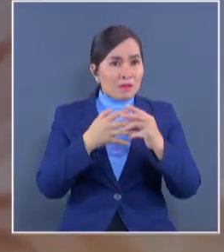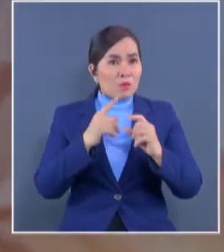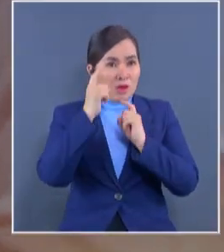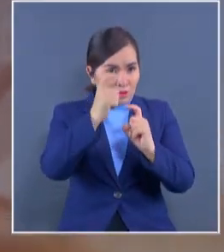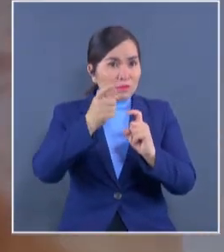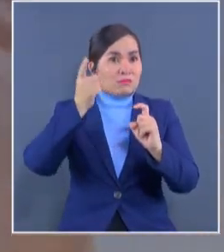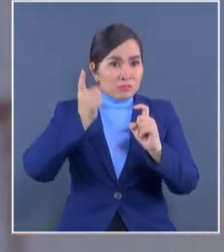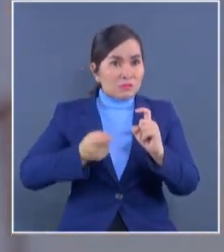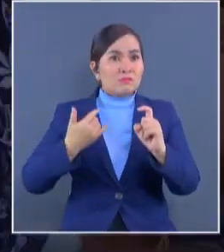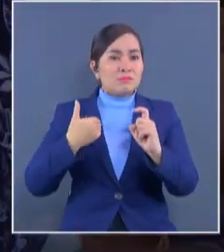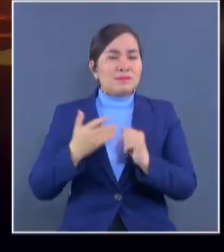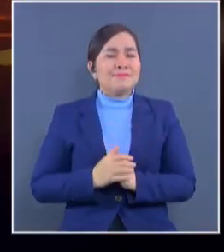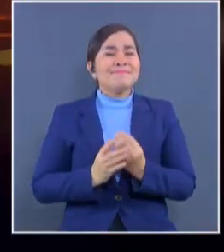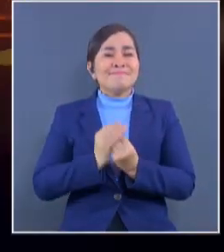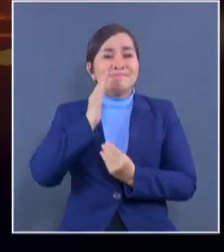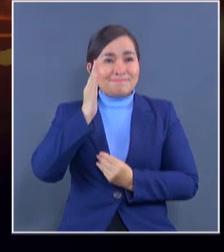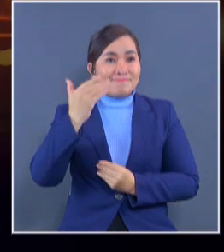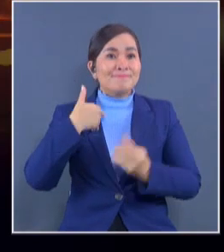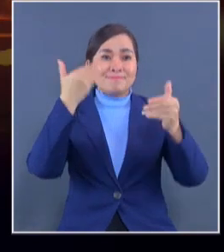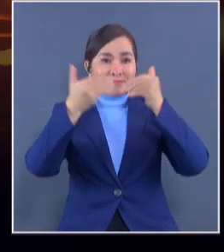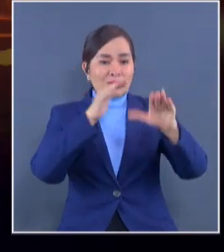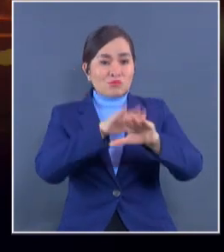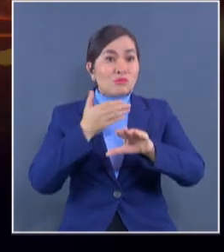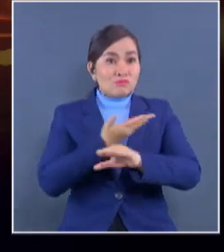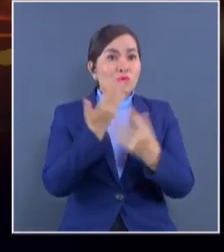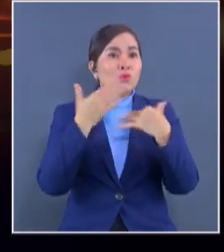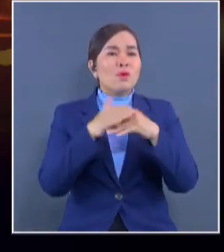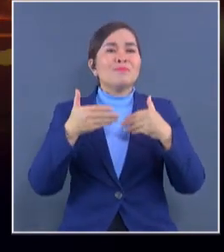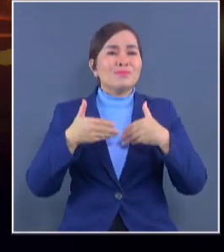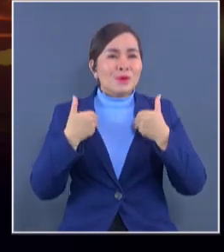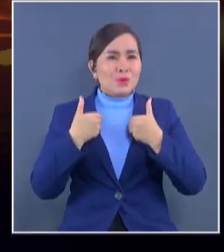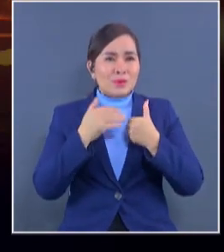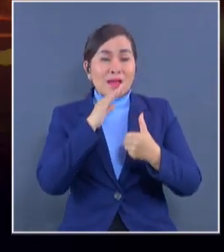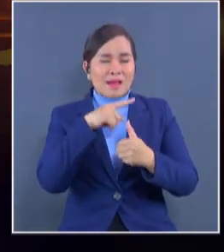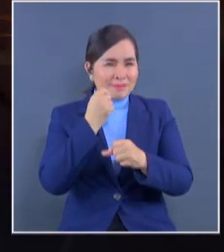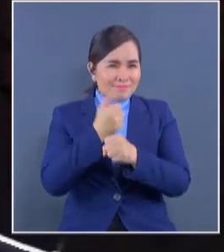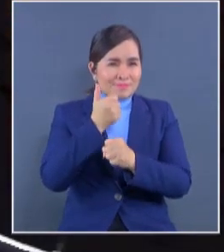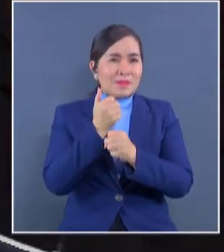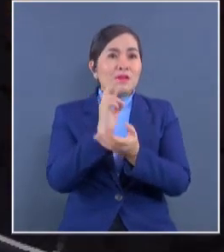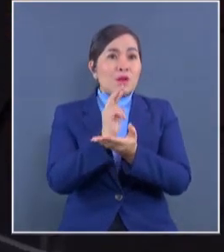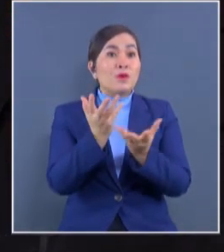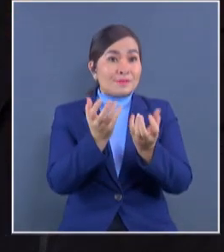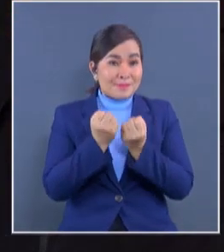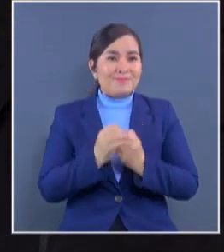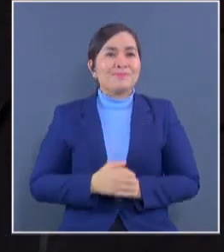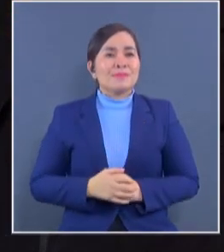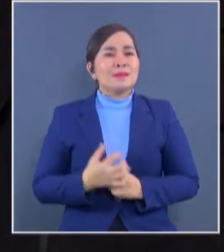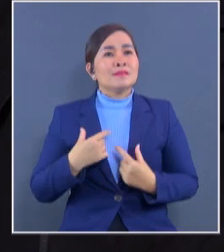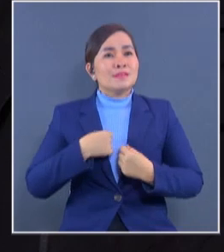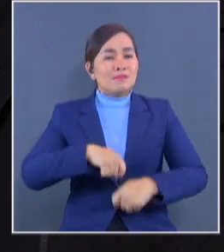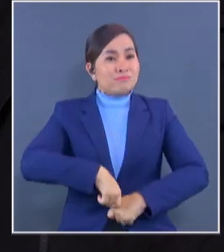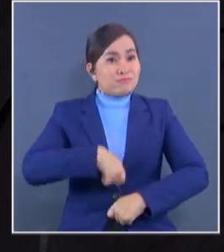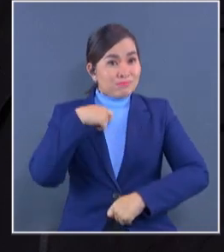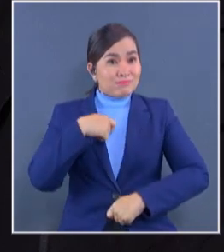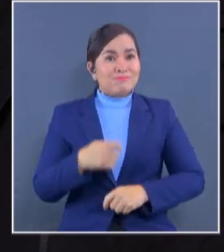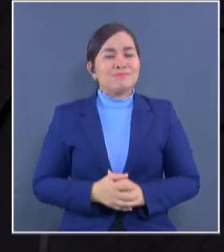ตุได้และสัปดาห์หน้านะคะเราจะมีกิจกรรมชวนคุณผู้ชมร่วมสนุกรับของรางวัลจากทางสสส.ค่ะเป็นเสื้อแจ็คเก็ตม